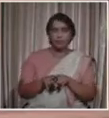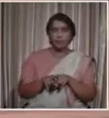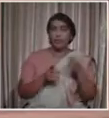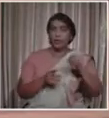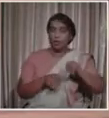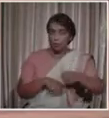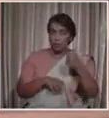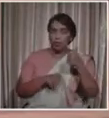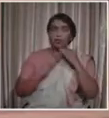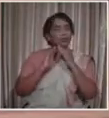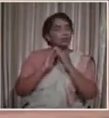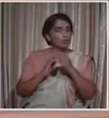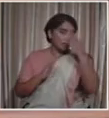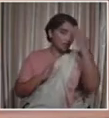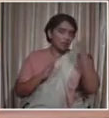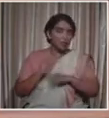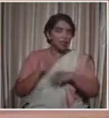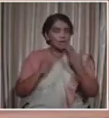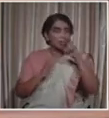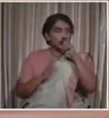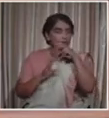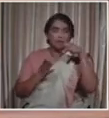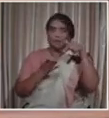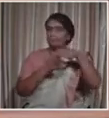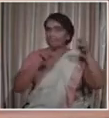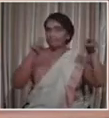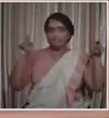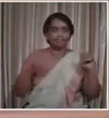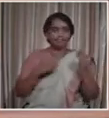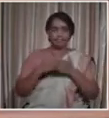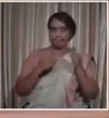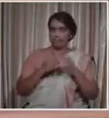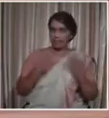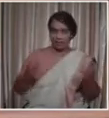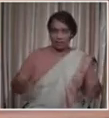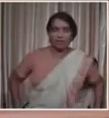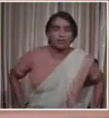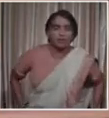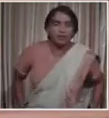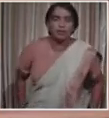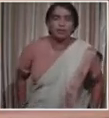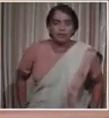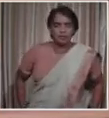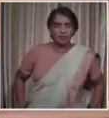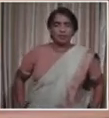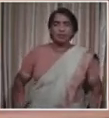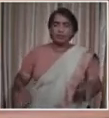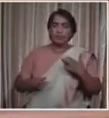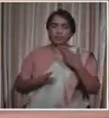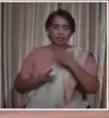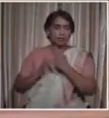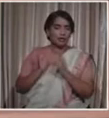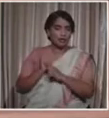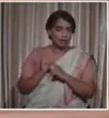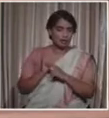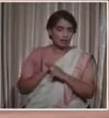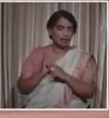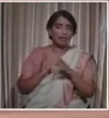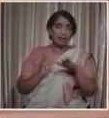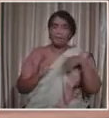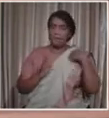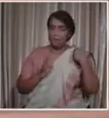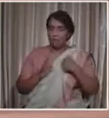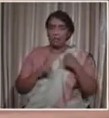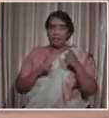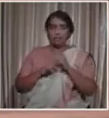உருவாக்கப்படவில்லை. கிளிநொச்சியிலே வைத்திய கலாநிதி டாக்டர் ஜெயராஜா அவர்களுடைய பெருமுயற்சியினால் தர்மபுரம் பகுதியிலே இவ்வாறு